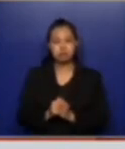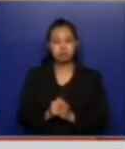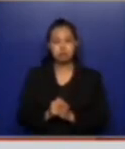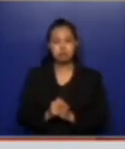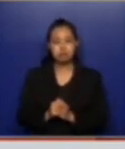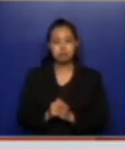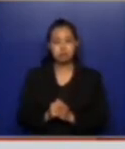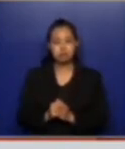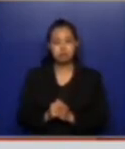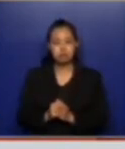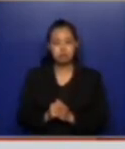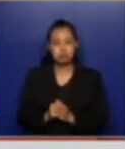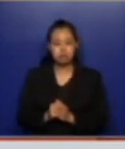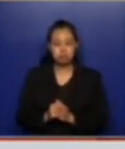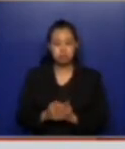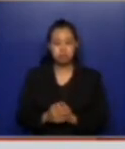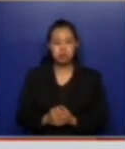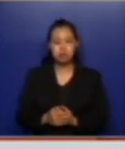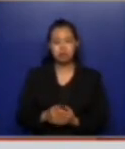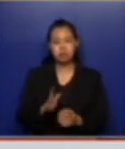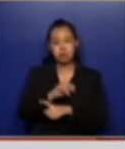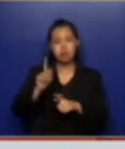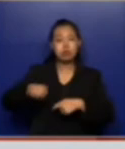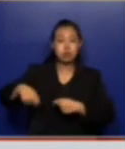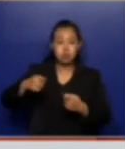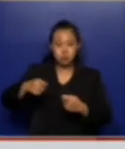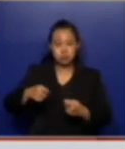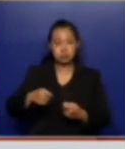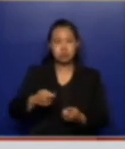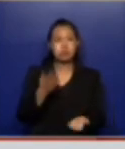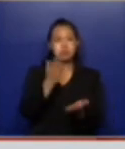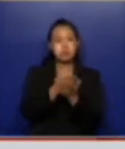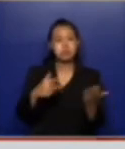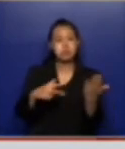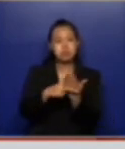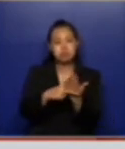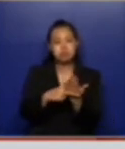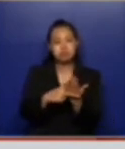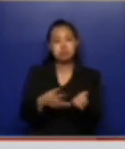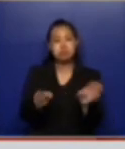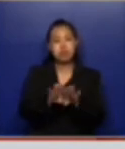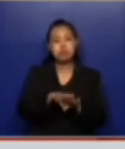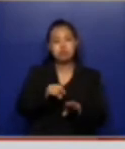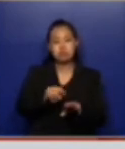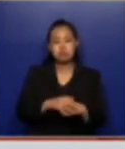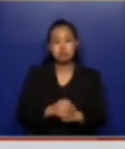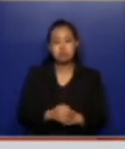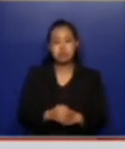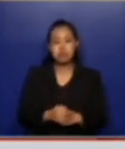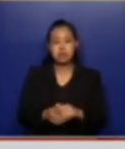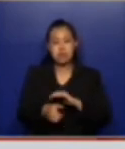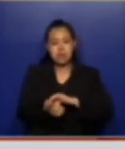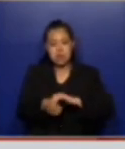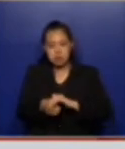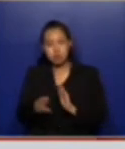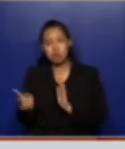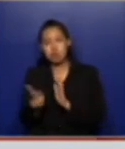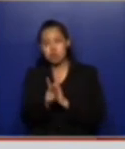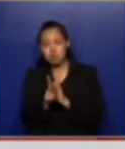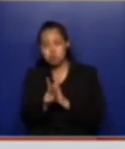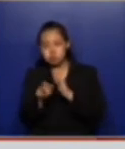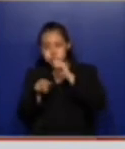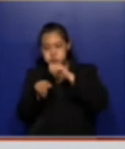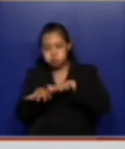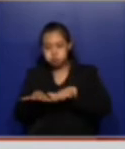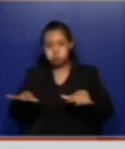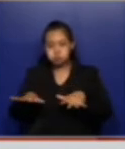วงสงกรานต์นะครับแต่บังเอิญเราปิดสงกรานต์เฉยไปแอบออกกฎกติกาออกมา